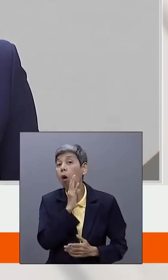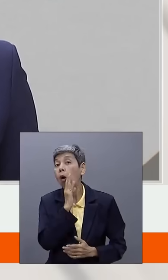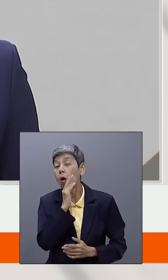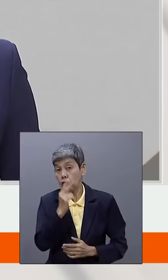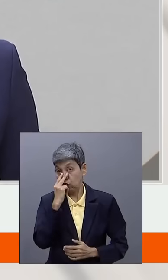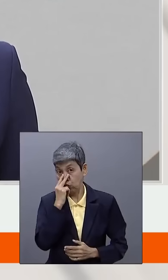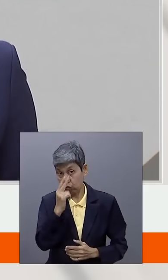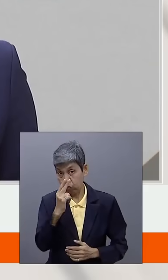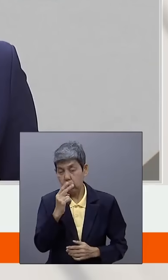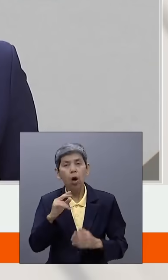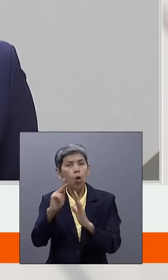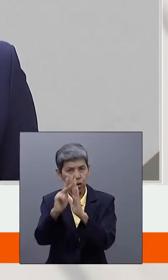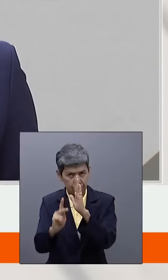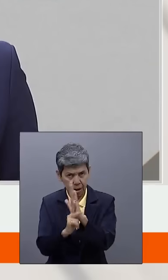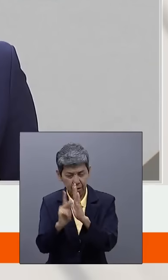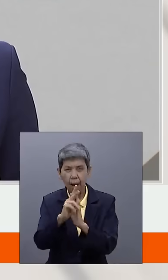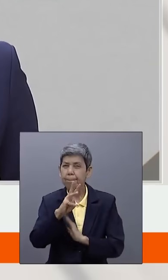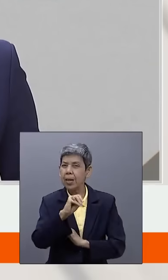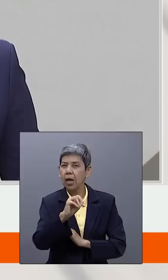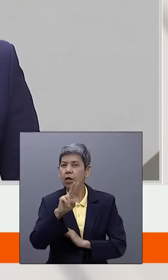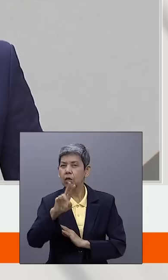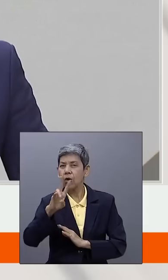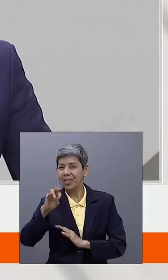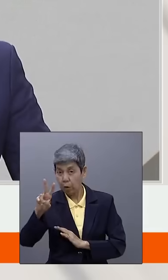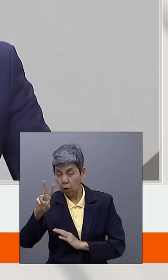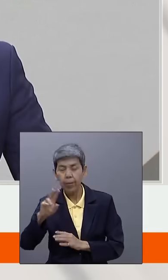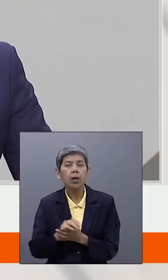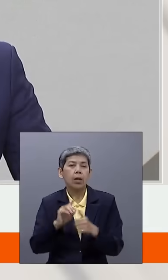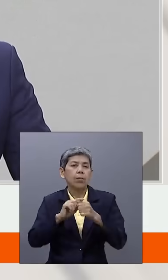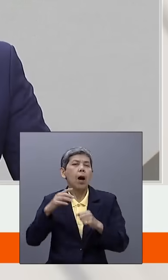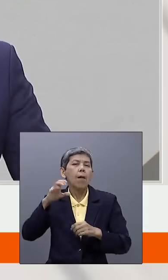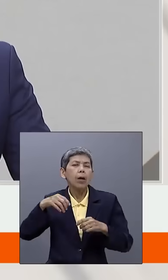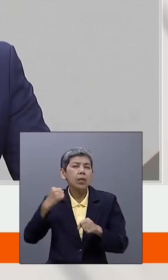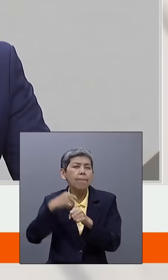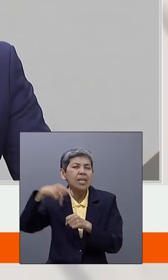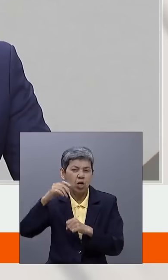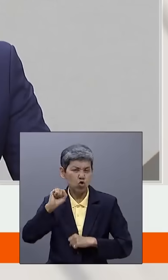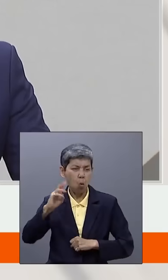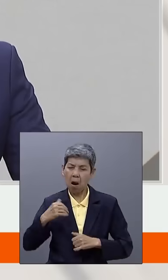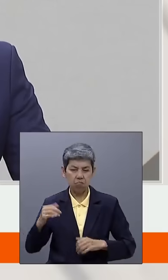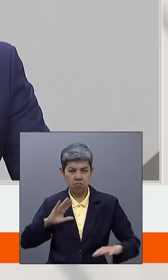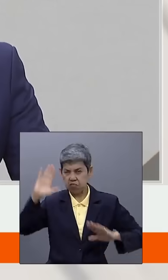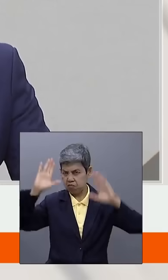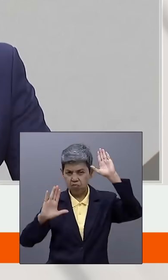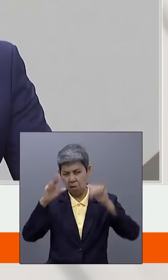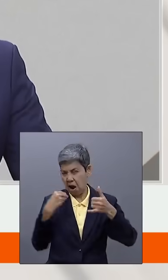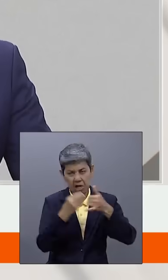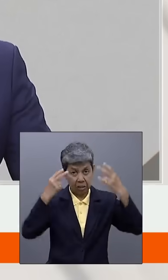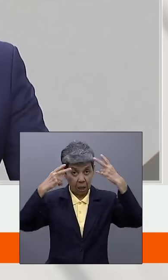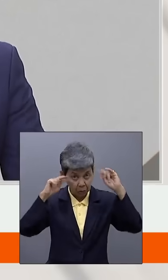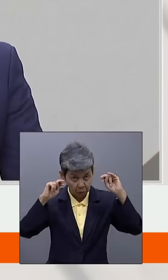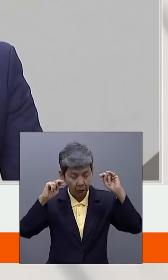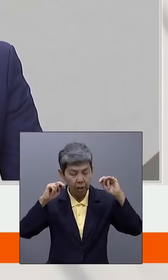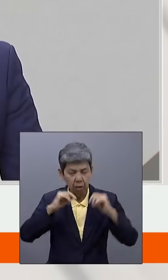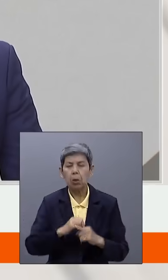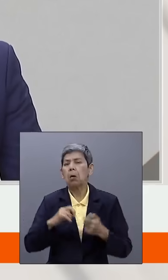ล็อกในทางกฎหมายก็คือมาตรา272แล้วก็บทเฉพาะการที่ให้อำนาจสว.ในการโหวตเลือกนายกรัฐมนตรีที่เ